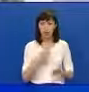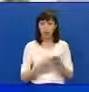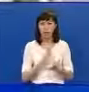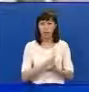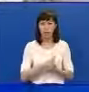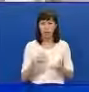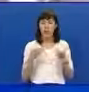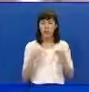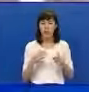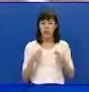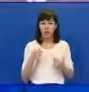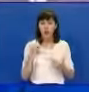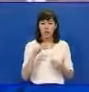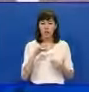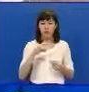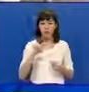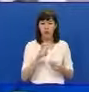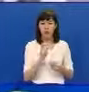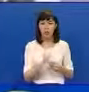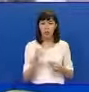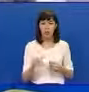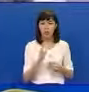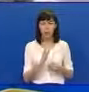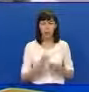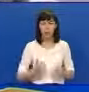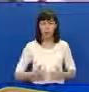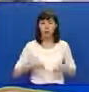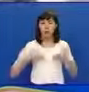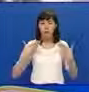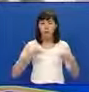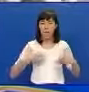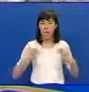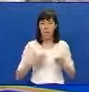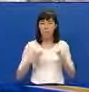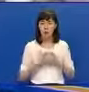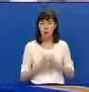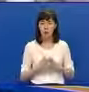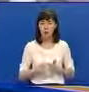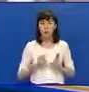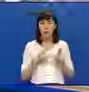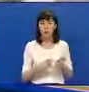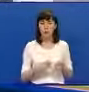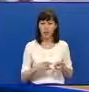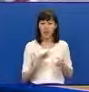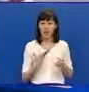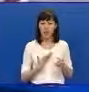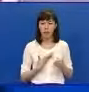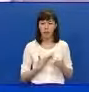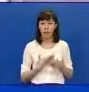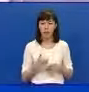да звондады, сіздер миллионшы абонемент болдыңыздар, құттықтаймыз деп, сөйтіп, үйгіз деп келді, сөйтіп, бізді